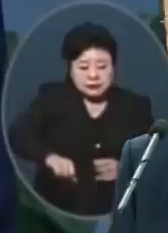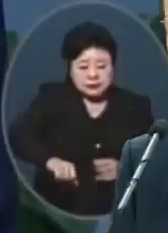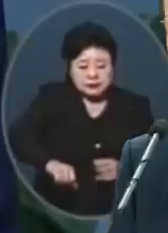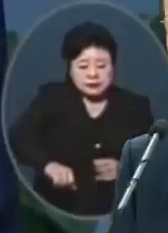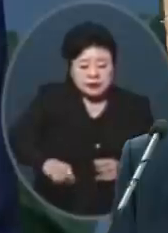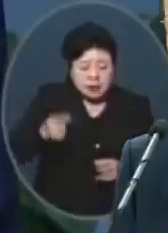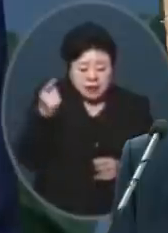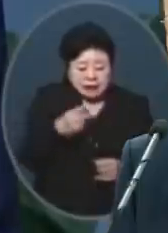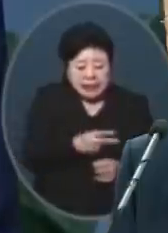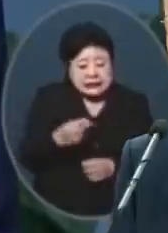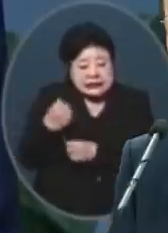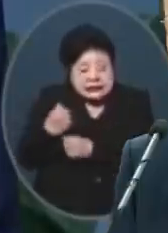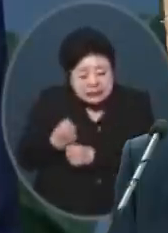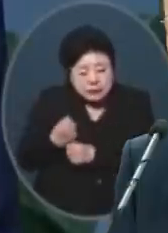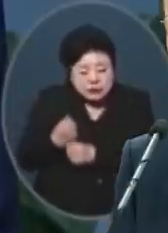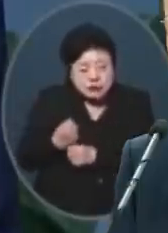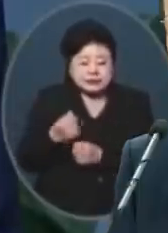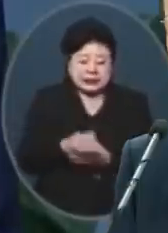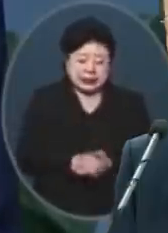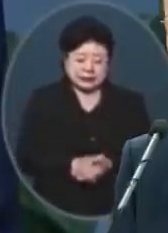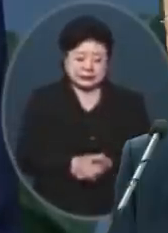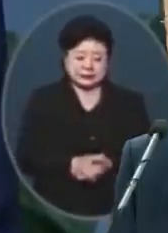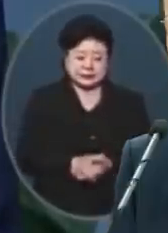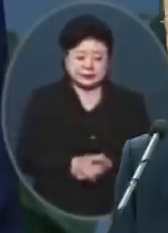대신 짊어진 것입니다